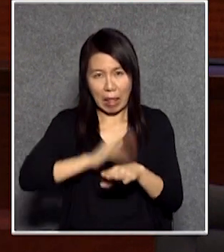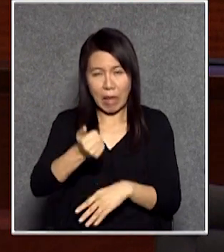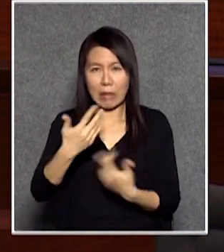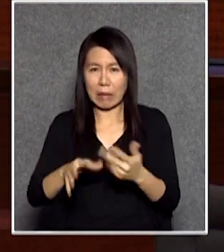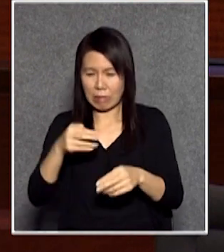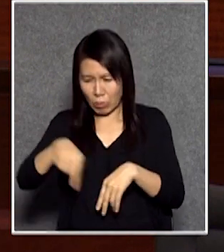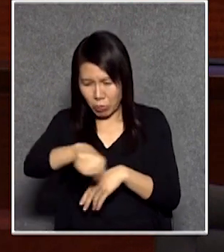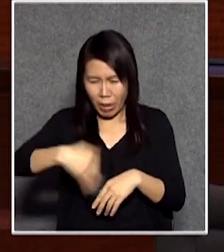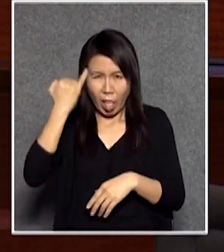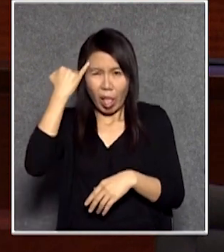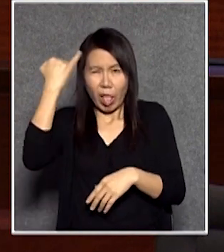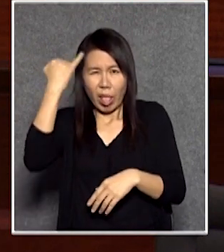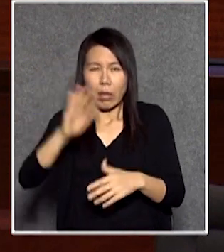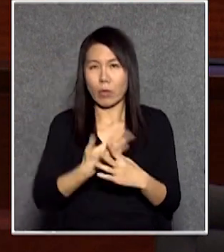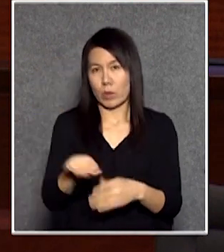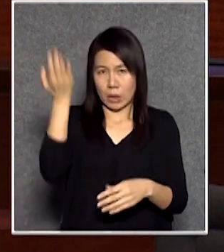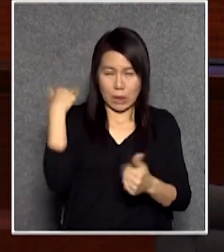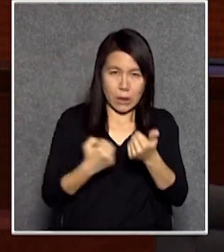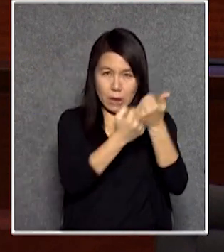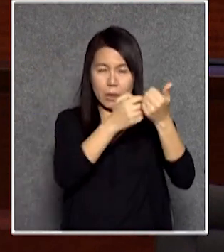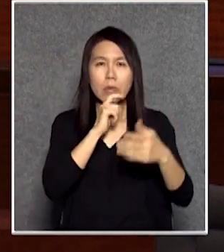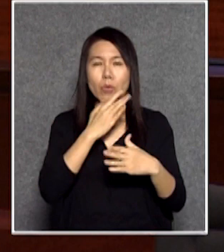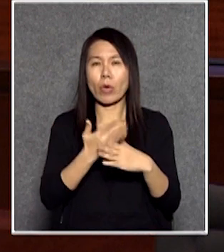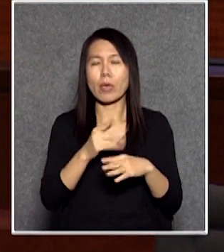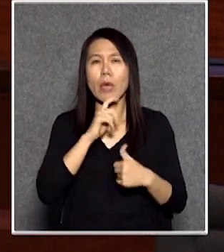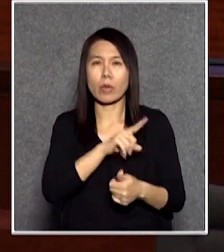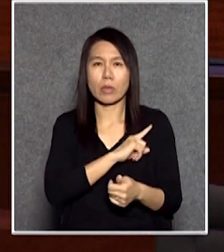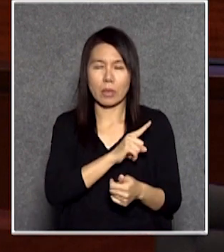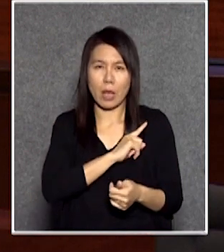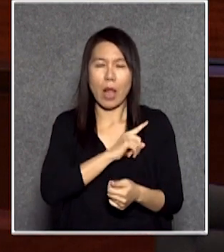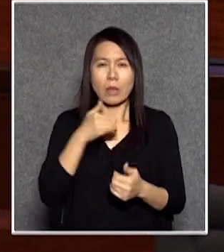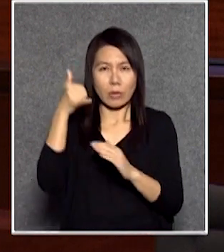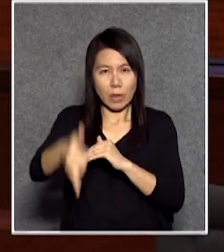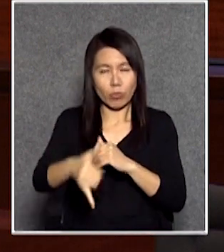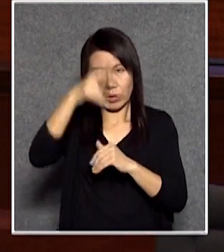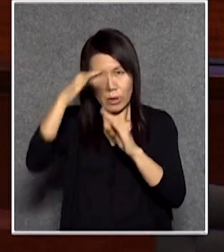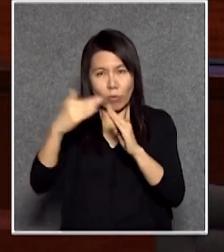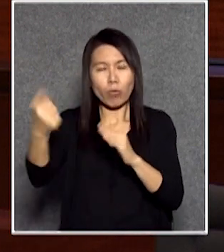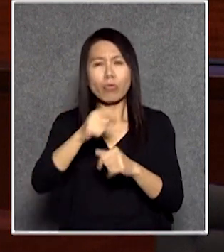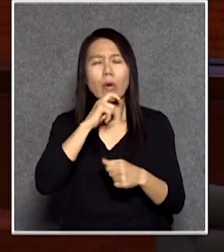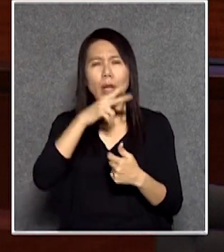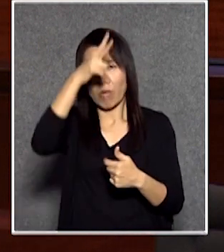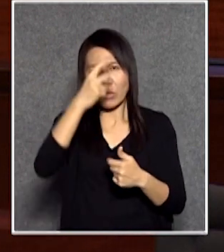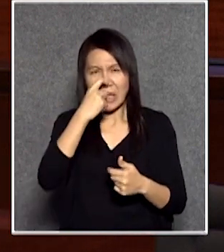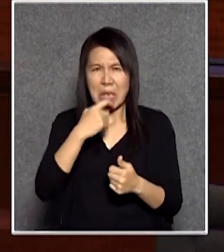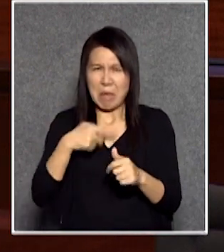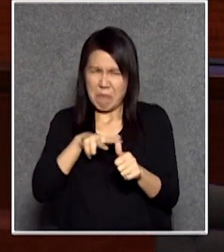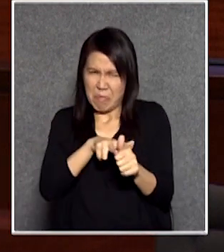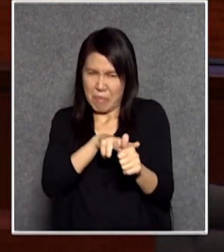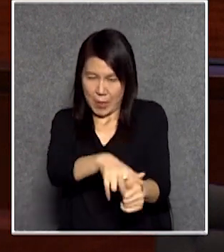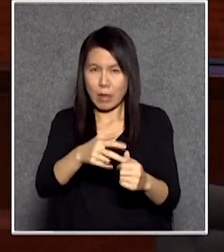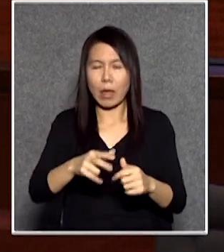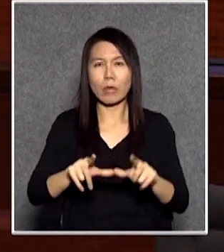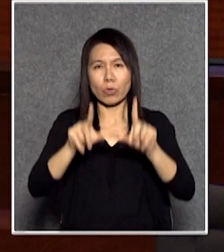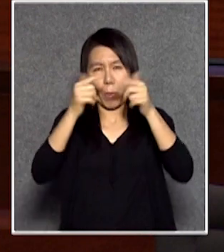梁振英競選行政長官而官拜決策局局長，依照梁振英的方針硬推新界東北發展計